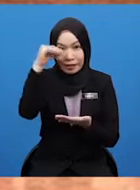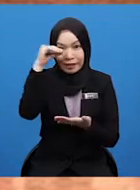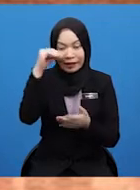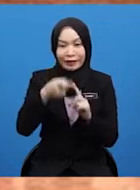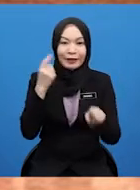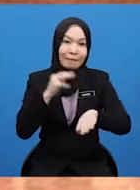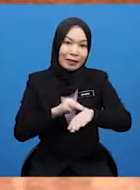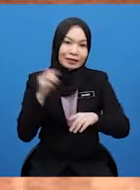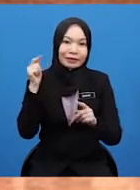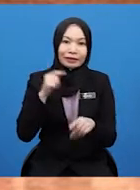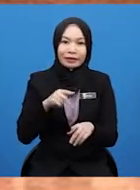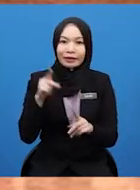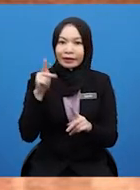semasa.